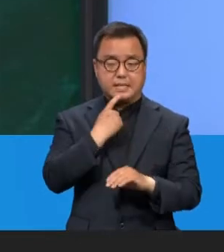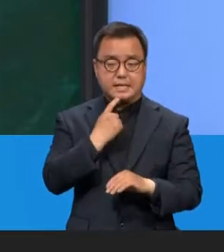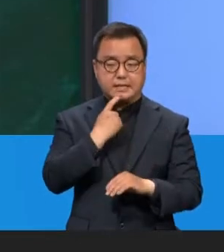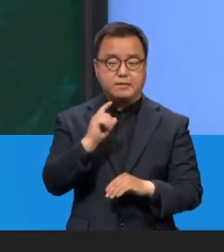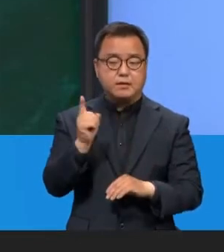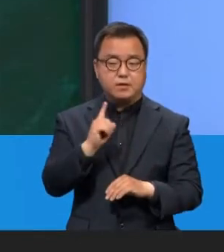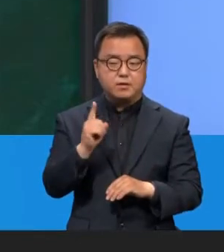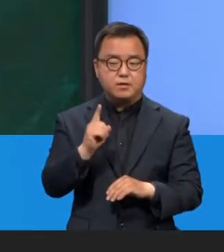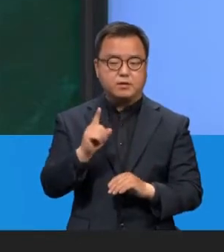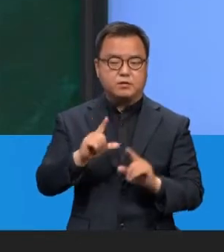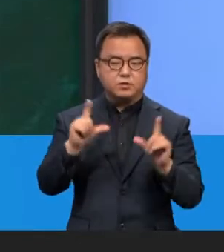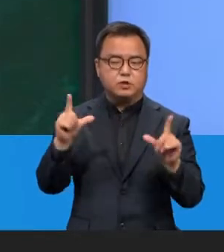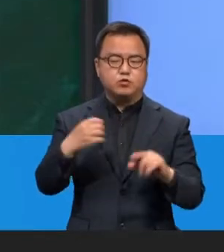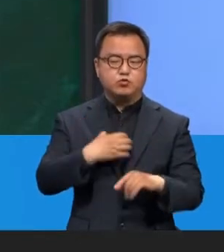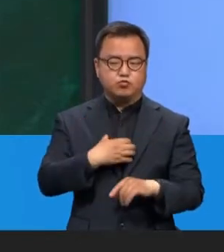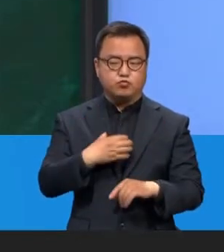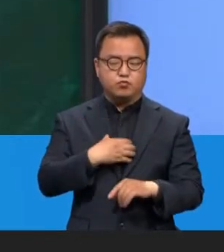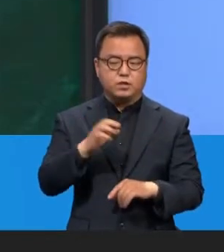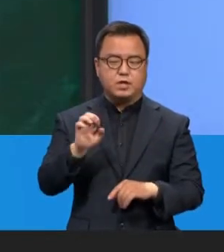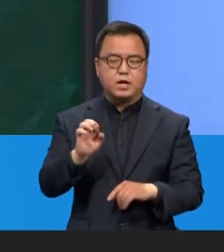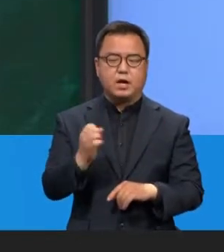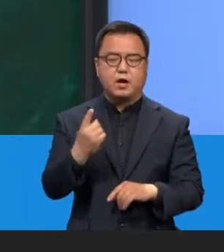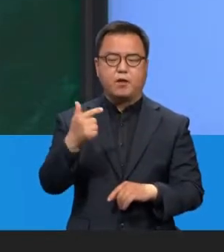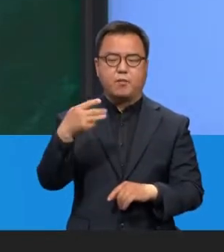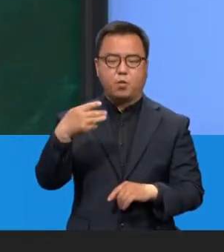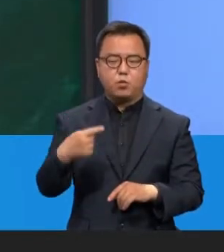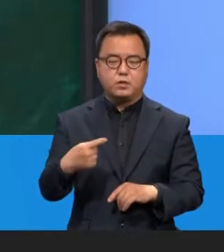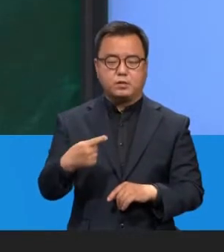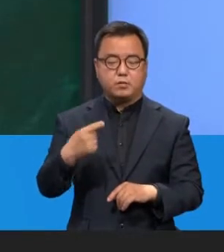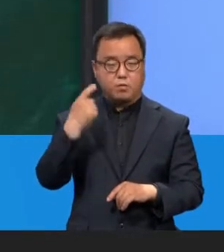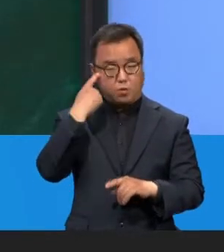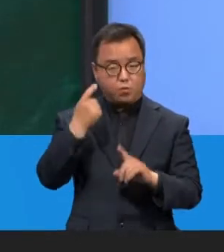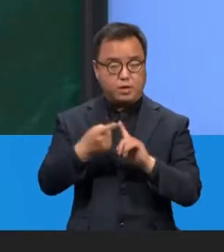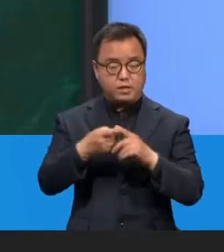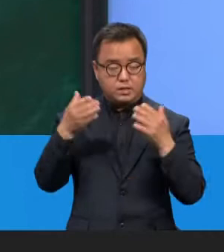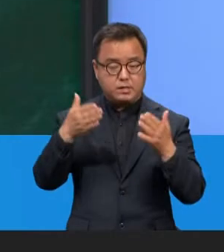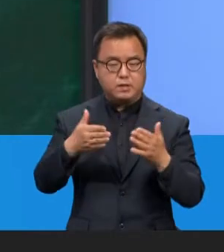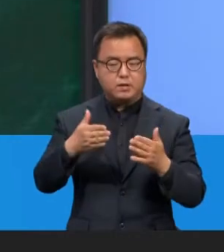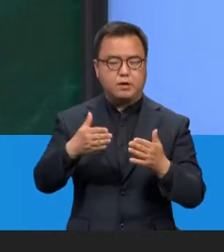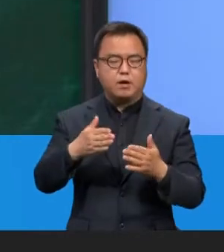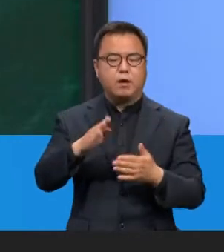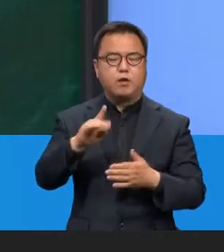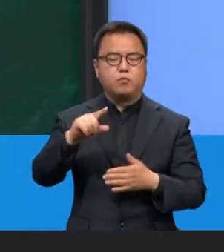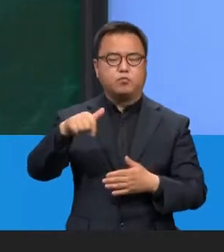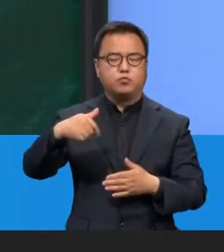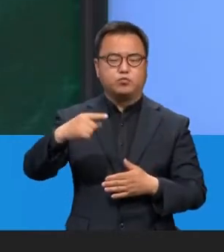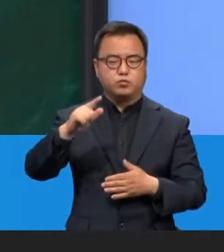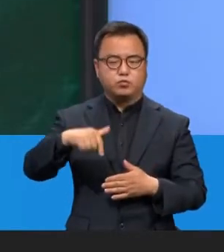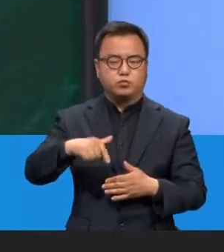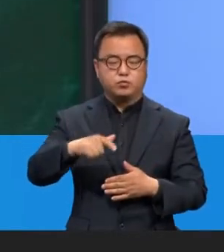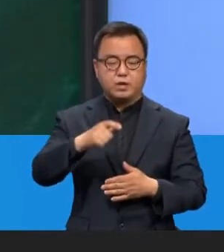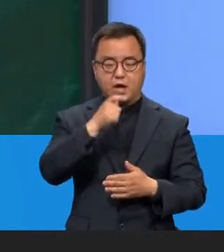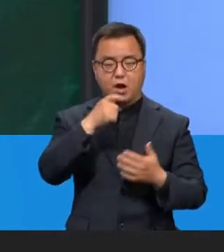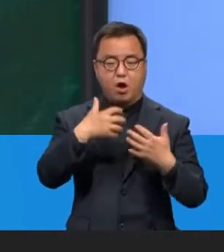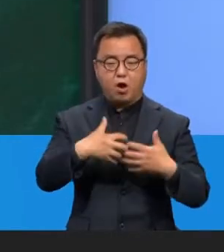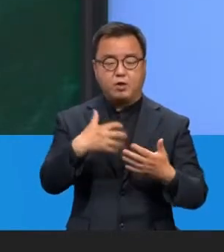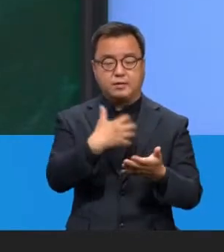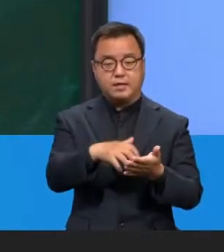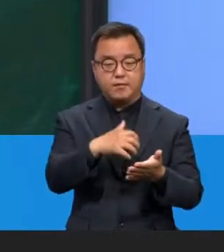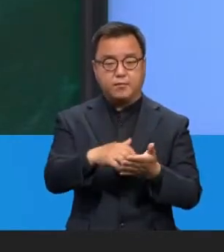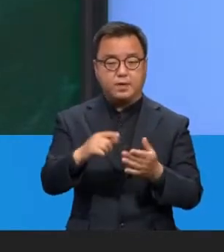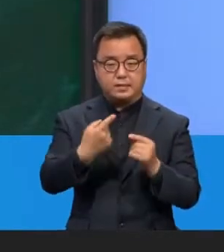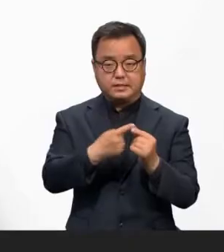만든 기후위기 폰트가 주목받고 있습니다. 북극의 빙하량과 글자의 두께를 연동시킨 아이디어인데요. 뉴스지에서